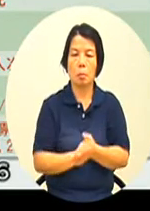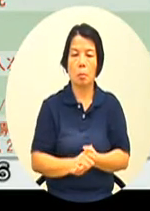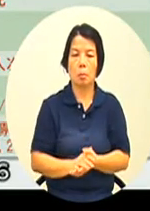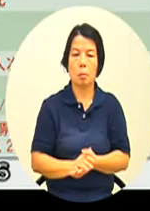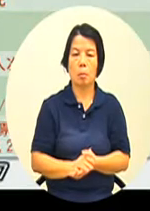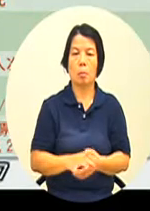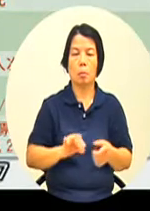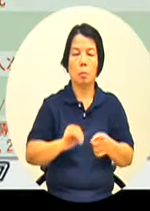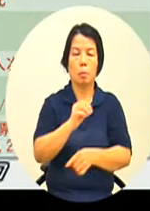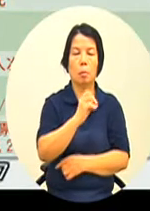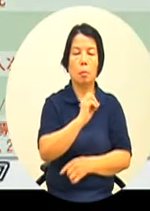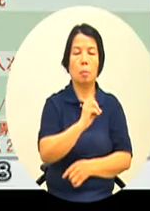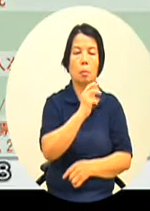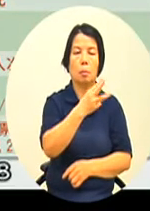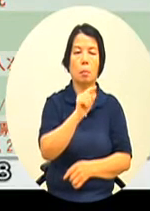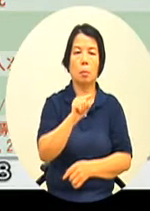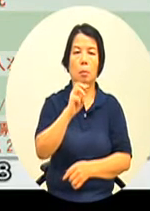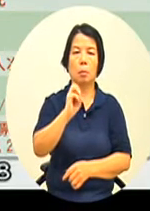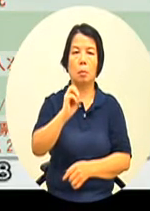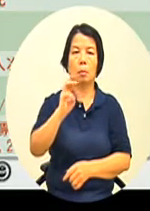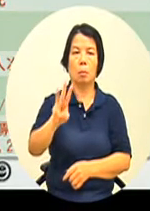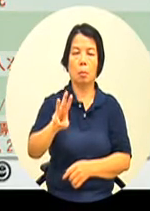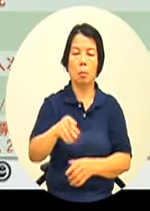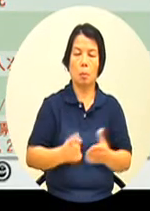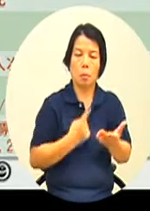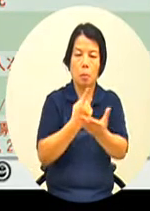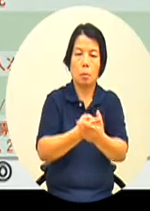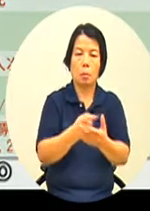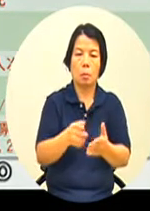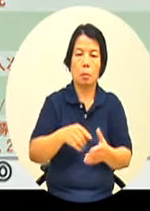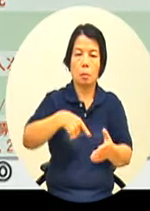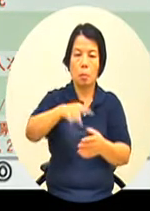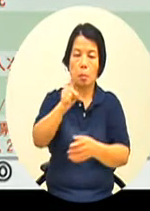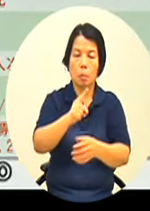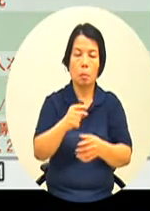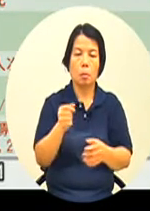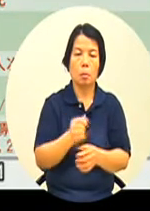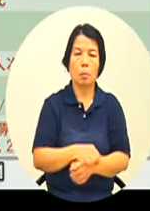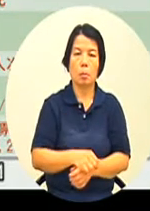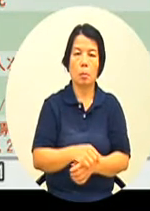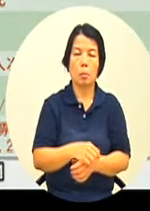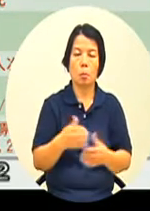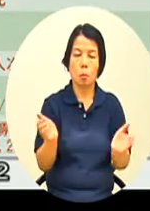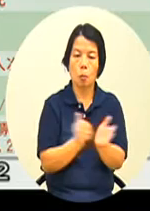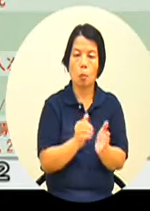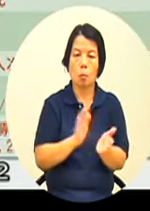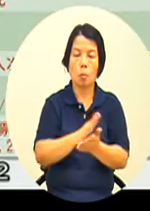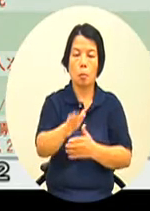3.03%。啊，去参加执行完以后呢，市政府